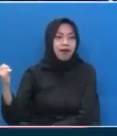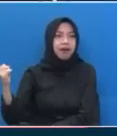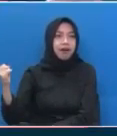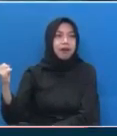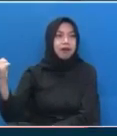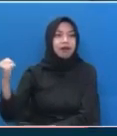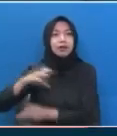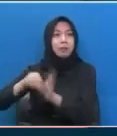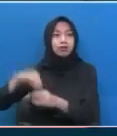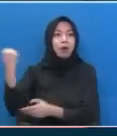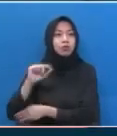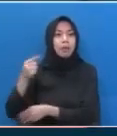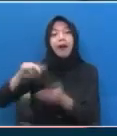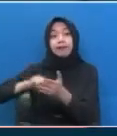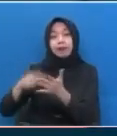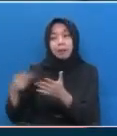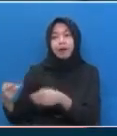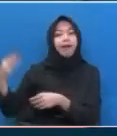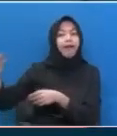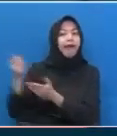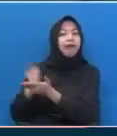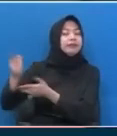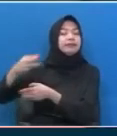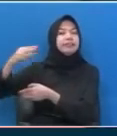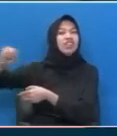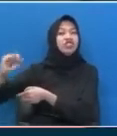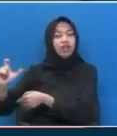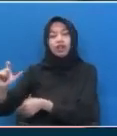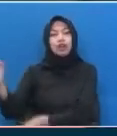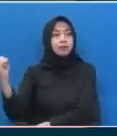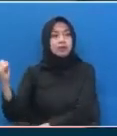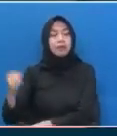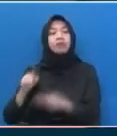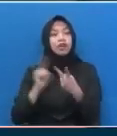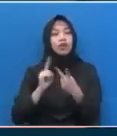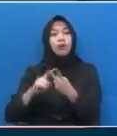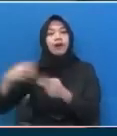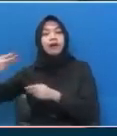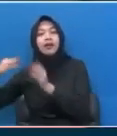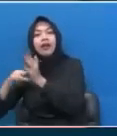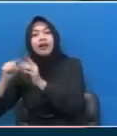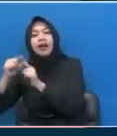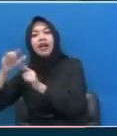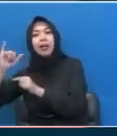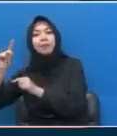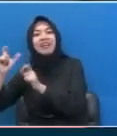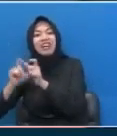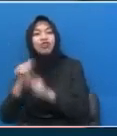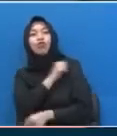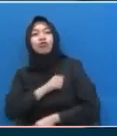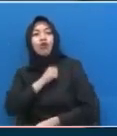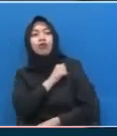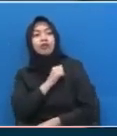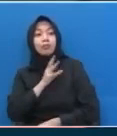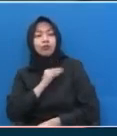pelaku utama begitu kata Jaksa yang kedua adalah dimensi empiris sosiologis jadi saya lihat bahasanya Pak